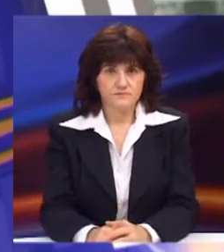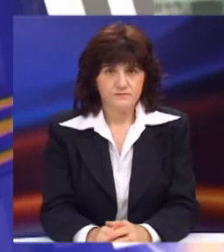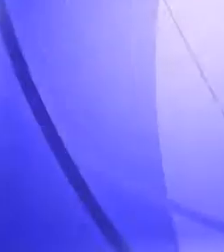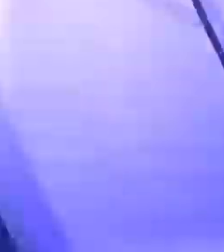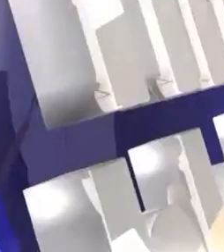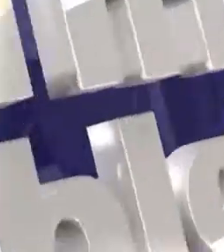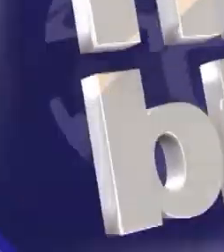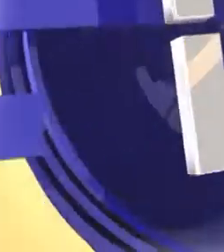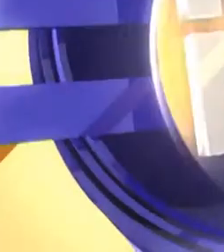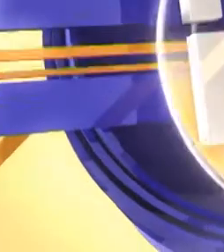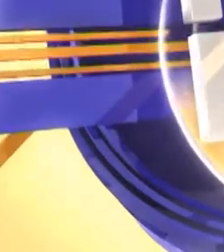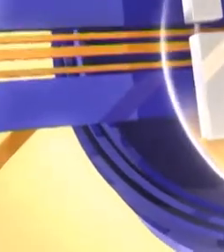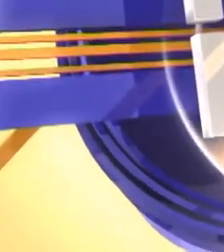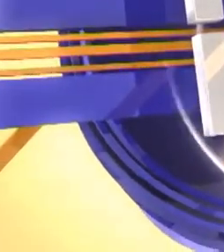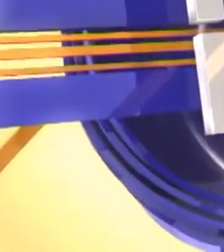saobraćaja.